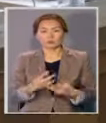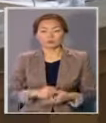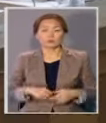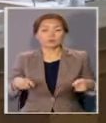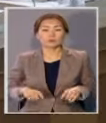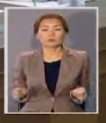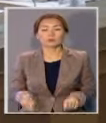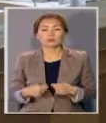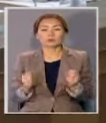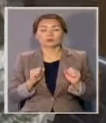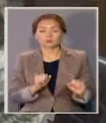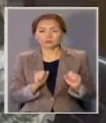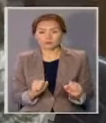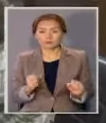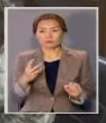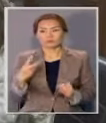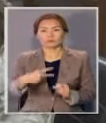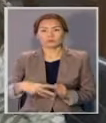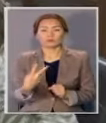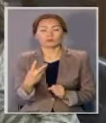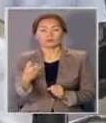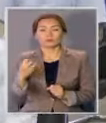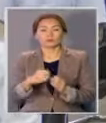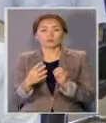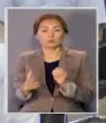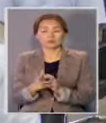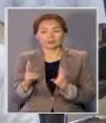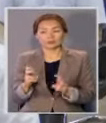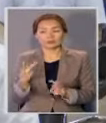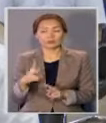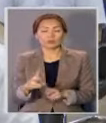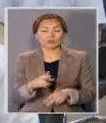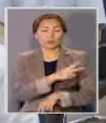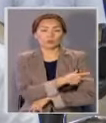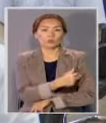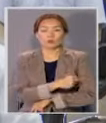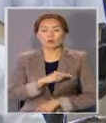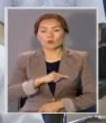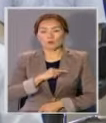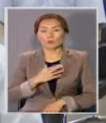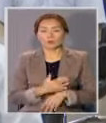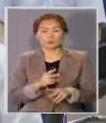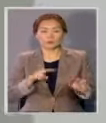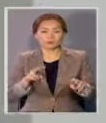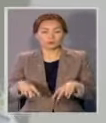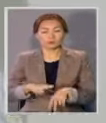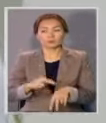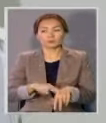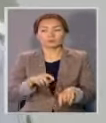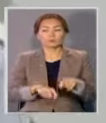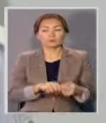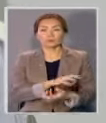Құқық бұзушылықтардың алдын алу үшін 323-313 деп аталатын екі кезекшілік бөлімі жұмыс істейді. Бақылау инспекциясының